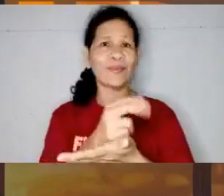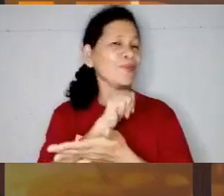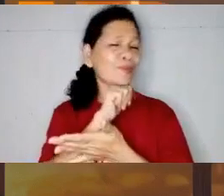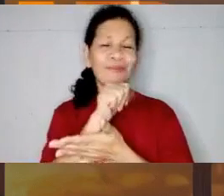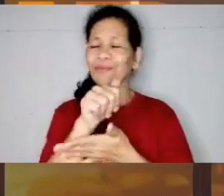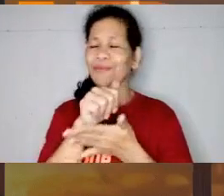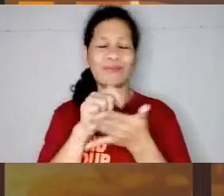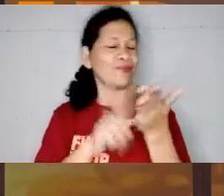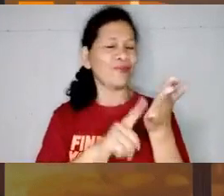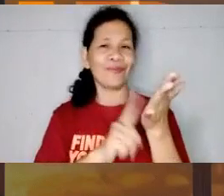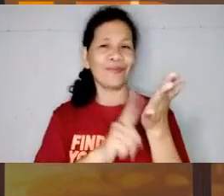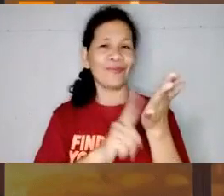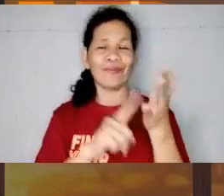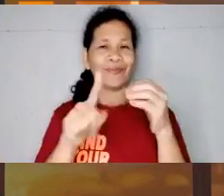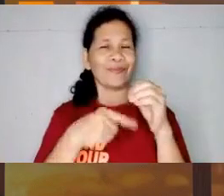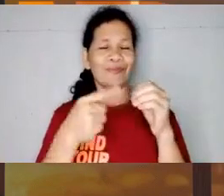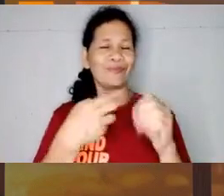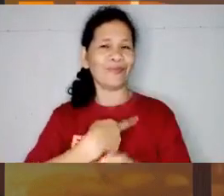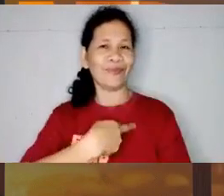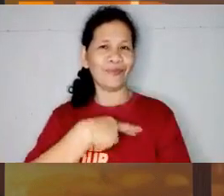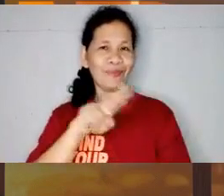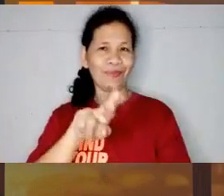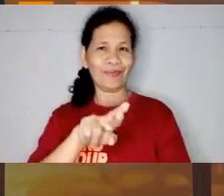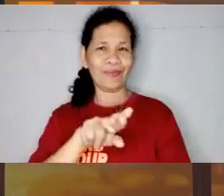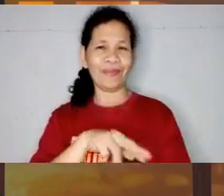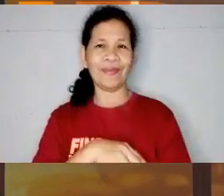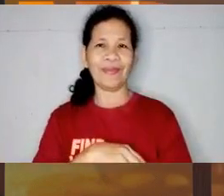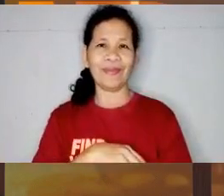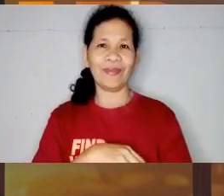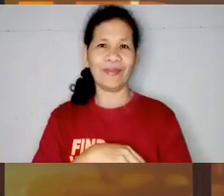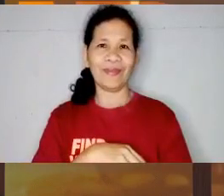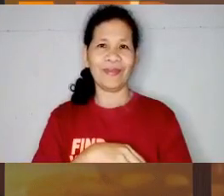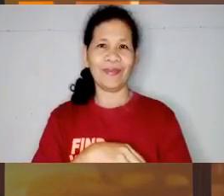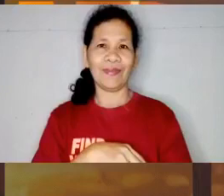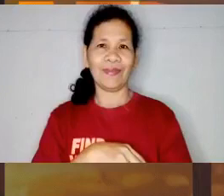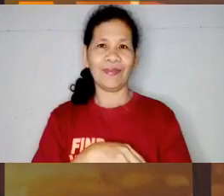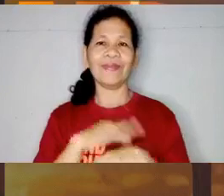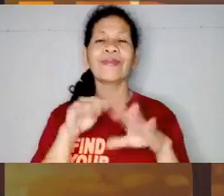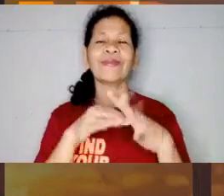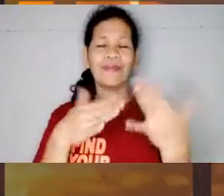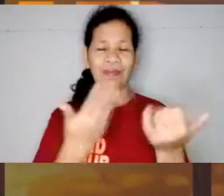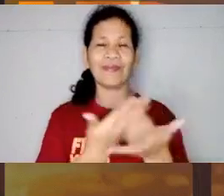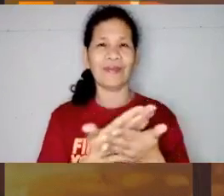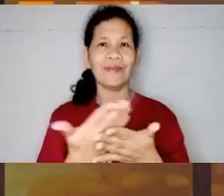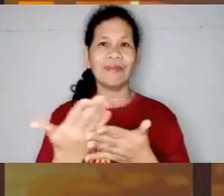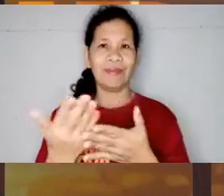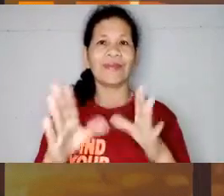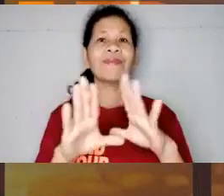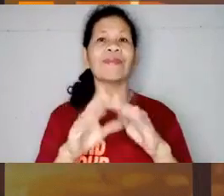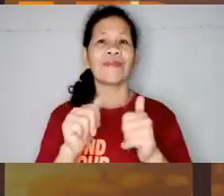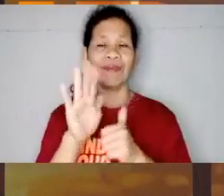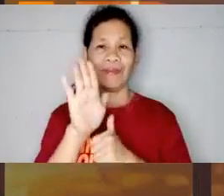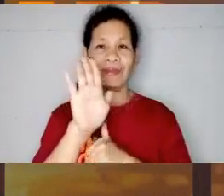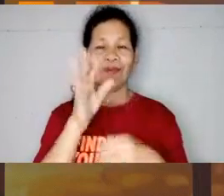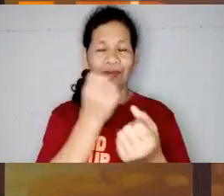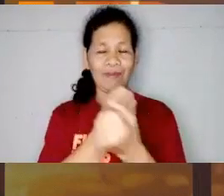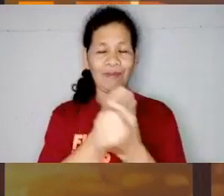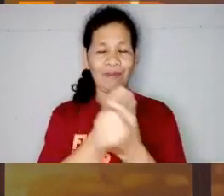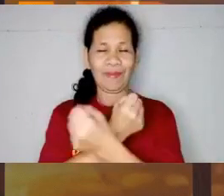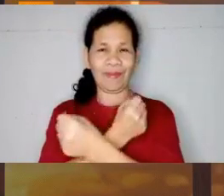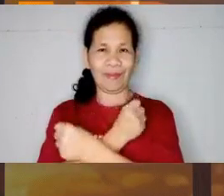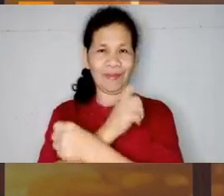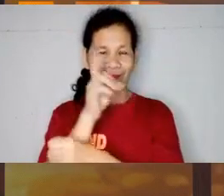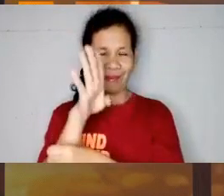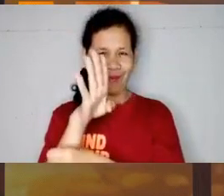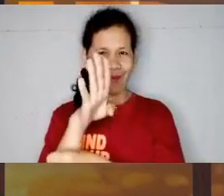o pananampalataya. Ano po? Pagdating po sa bagay na yan, gaano mo ba kamahal ang Diyos at ang iyong